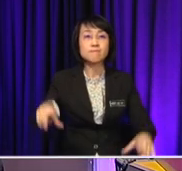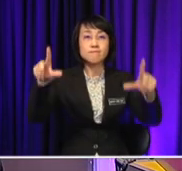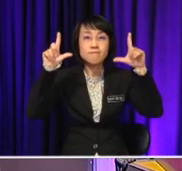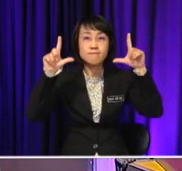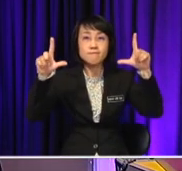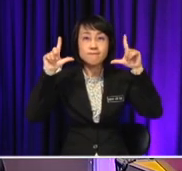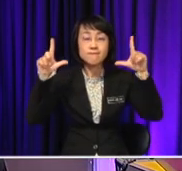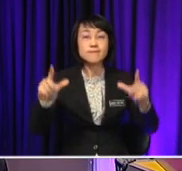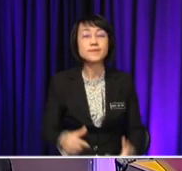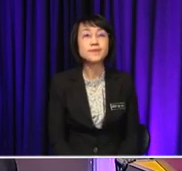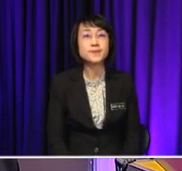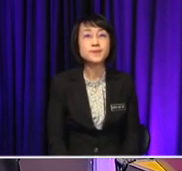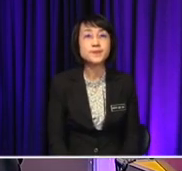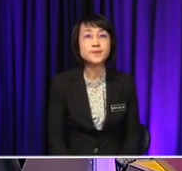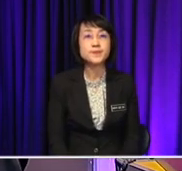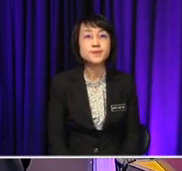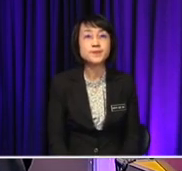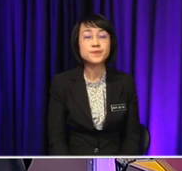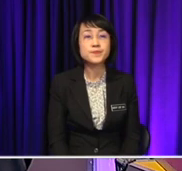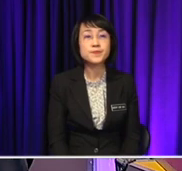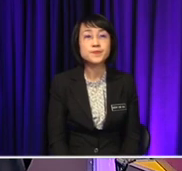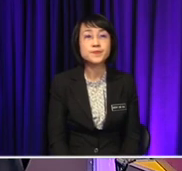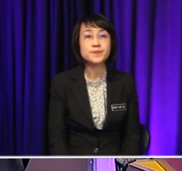murid-murid di studio dan di rumah Yesus